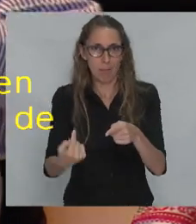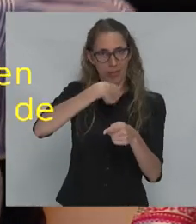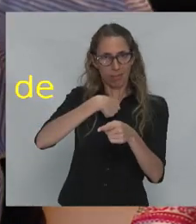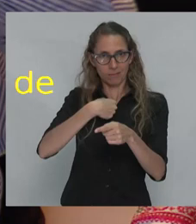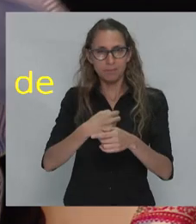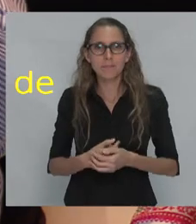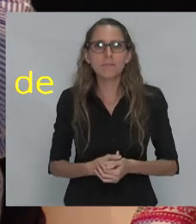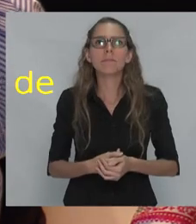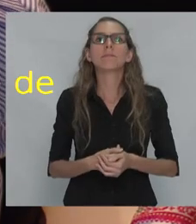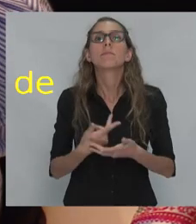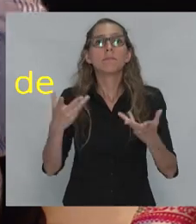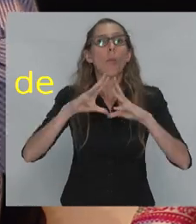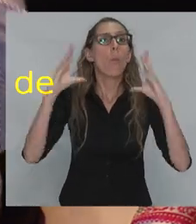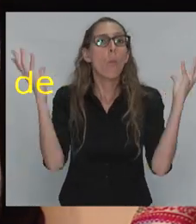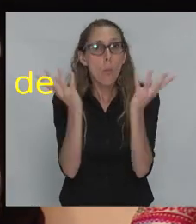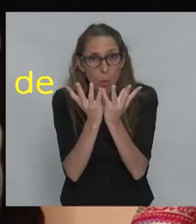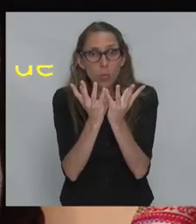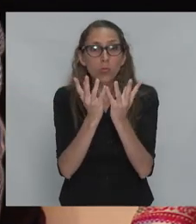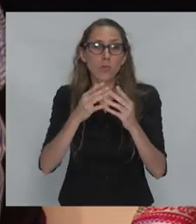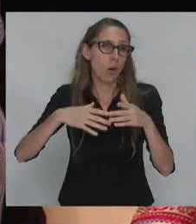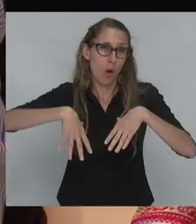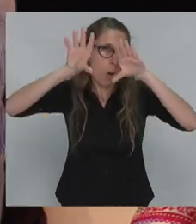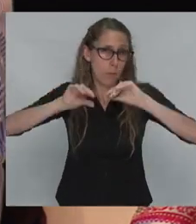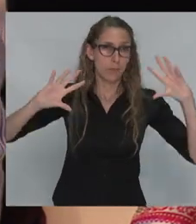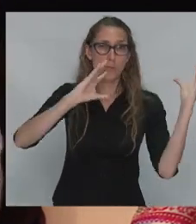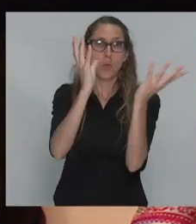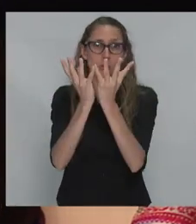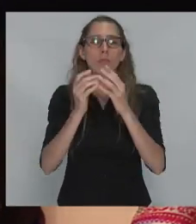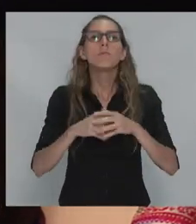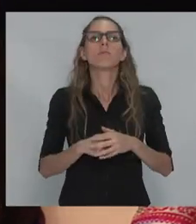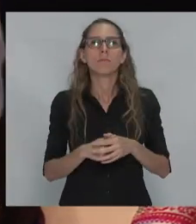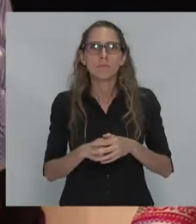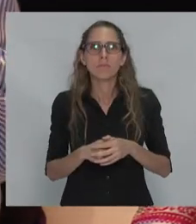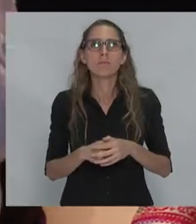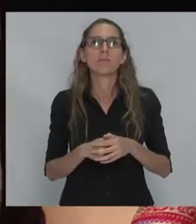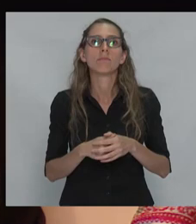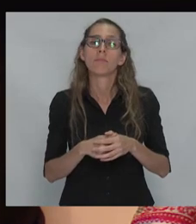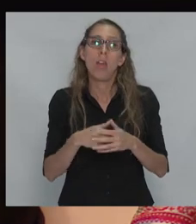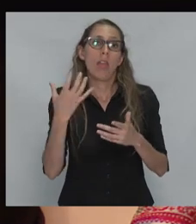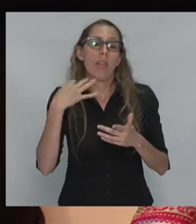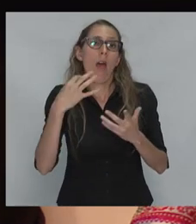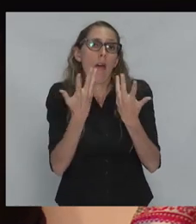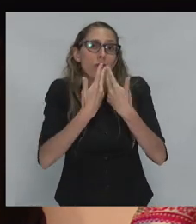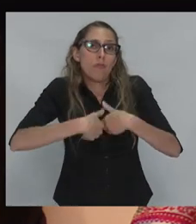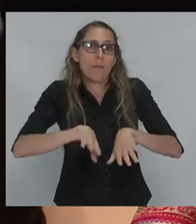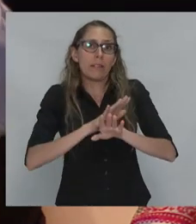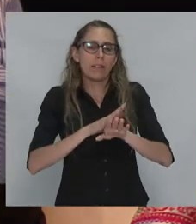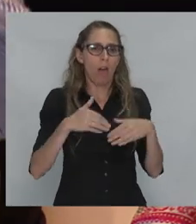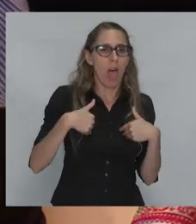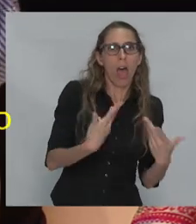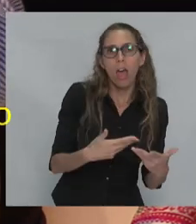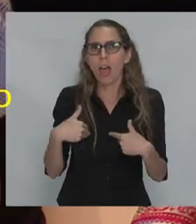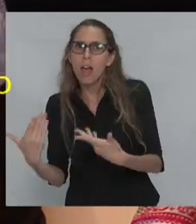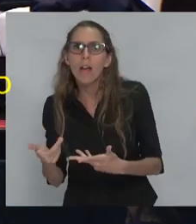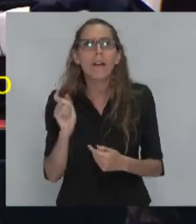entier, de façon par réflexe, va s'aligner du côté de ceux qui sont agressés, à savoir l'armée de défense